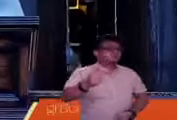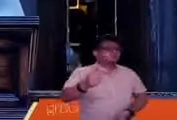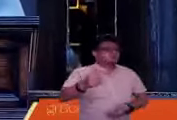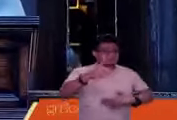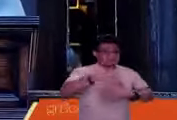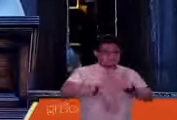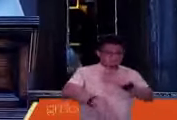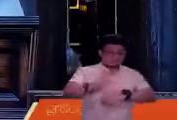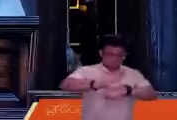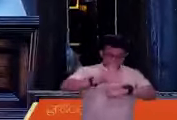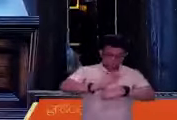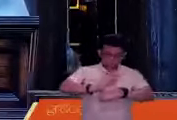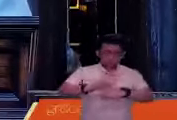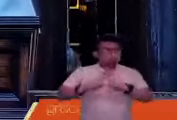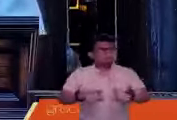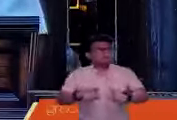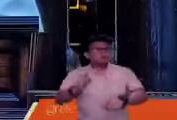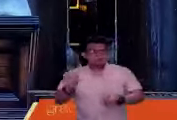kaigsunan. Mao na